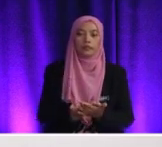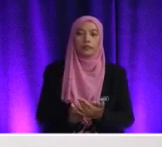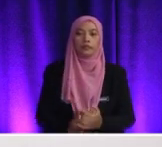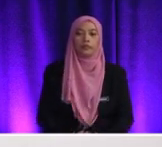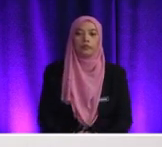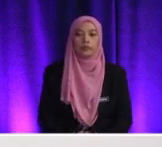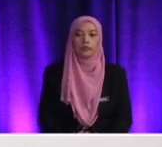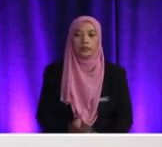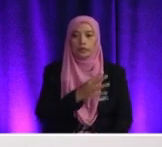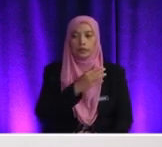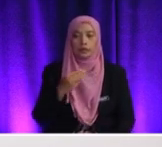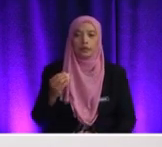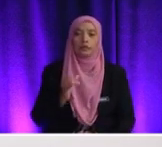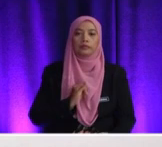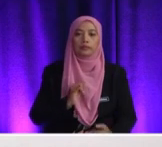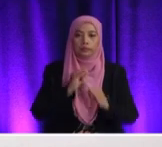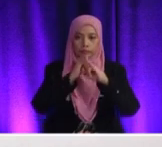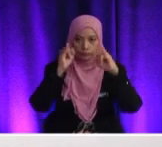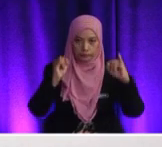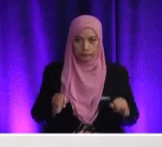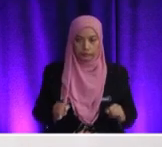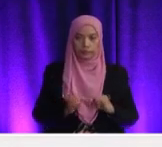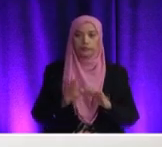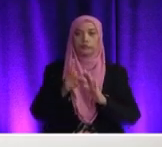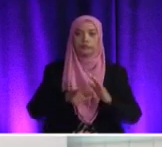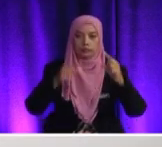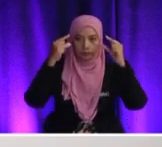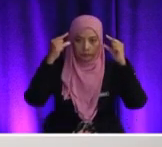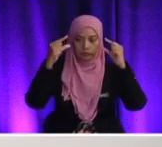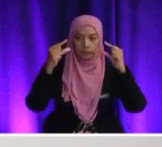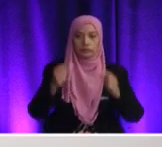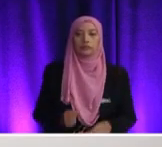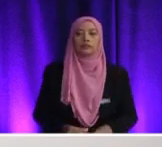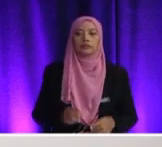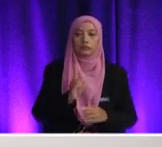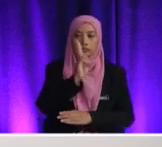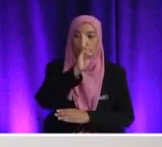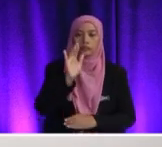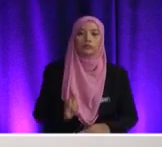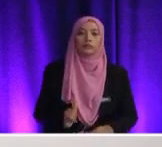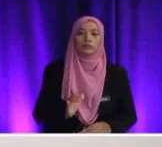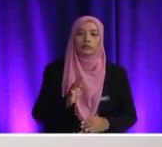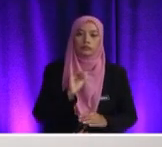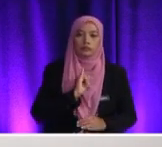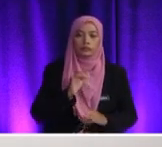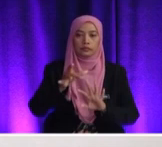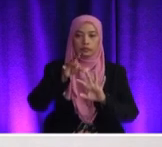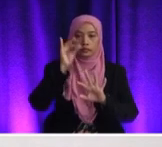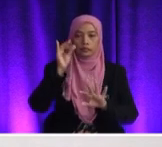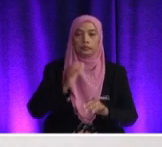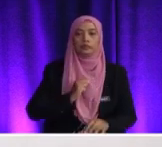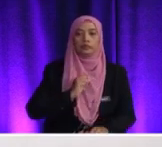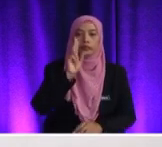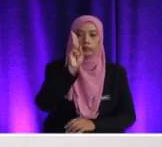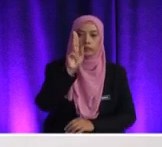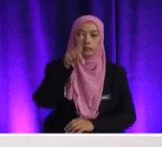kejuruan tampak ya saya pilih talenta bytes tipe jual Inggris atau